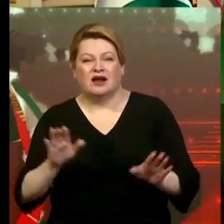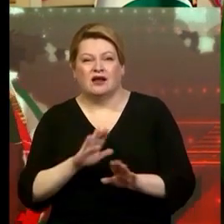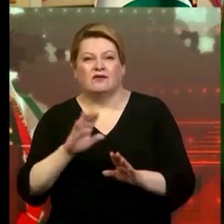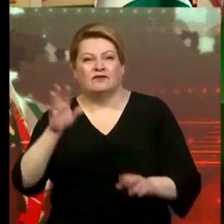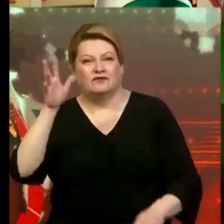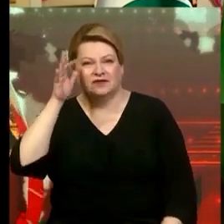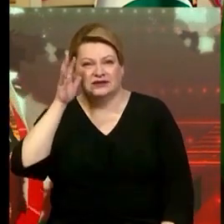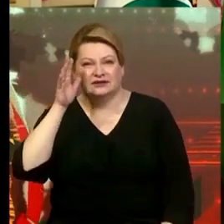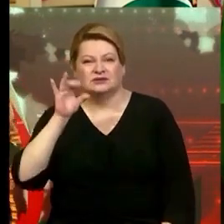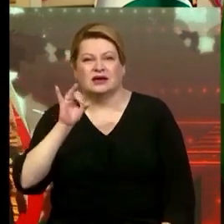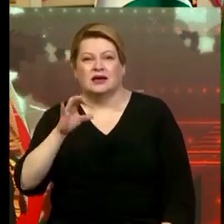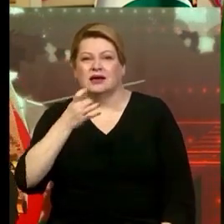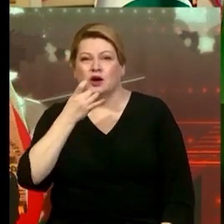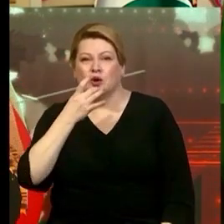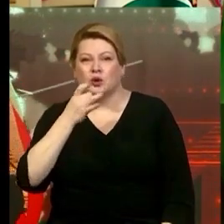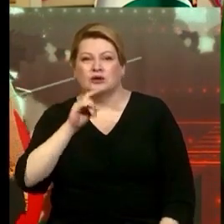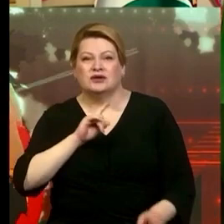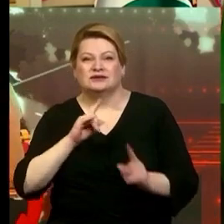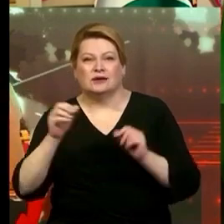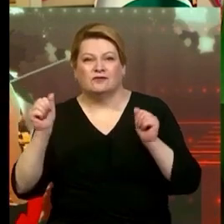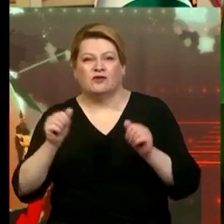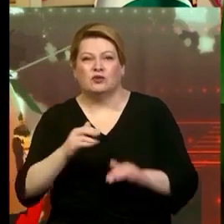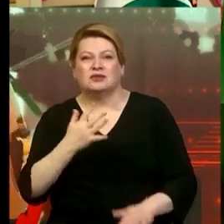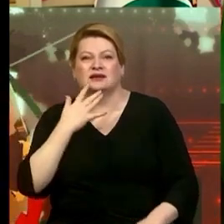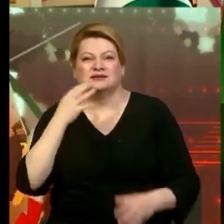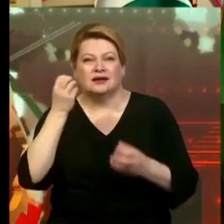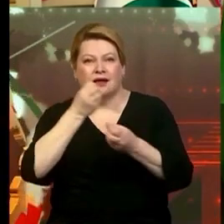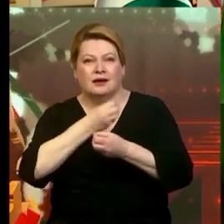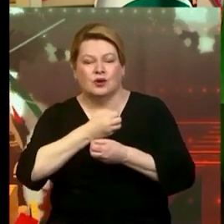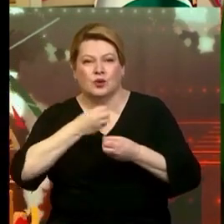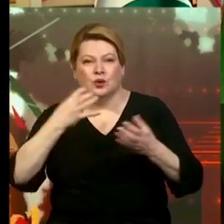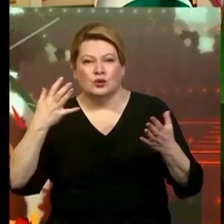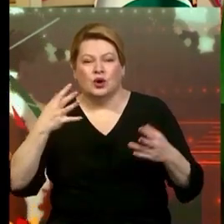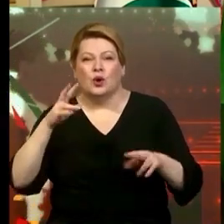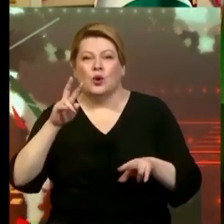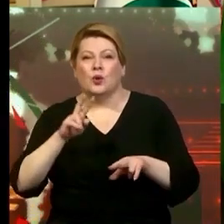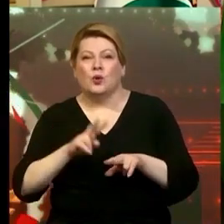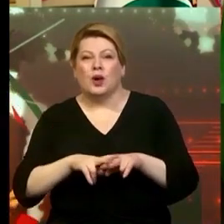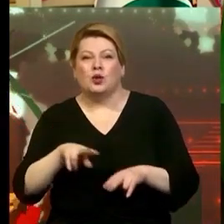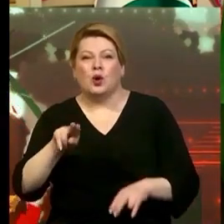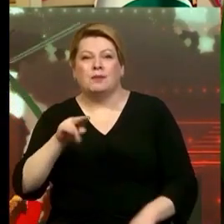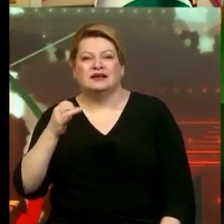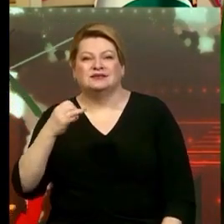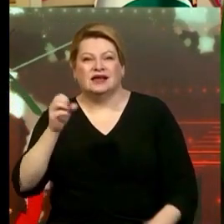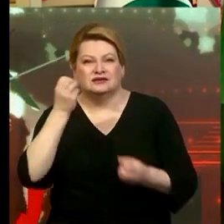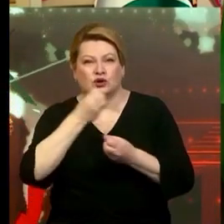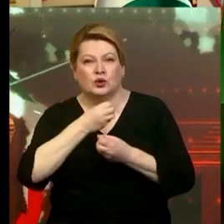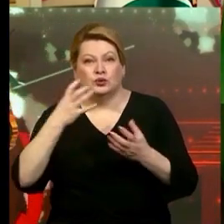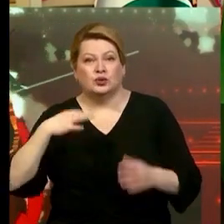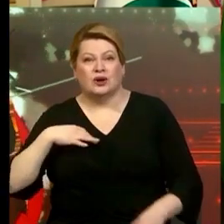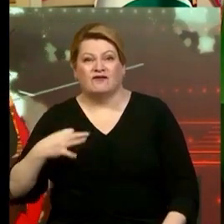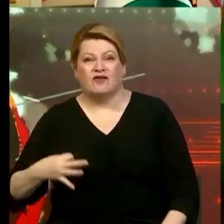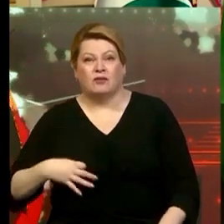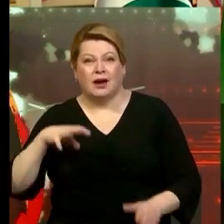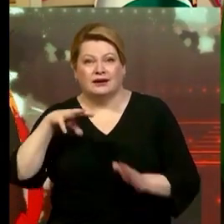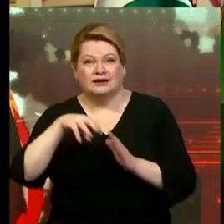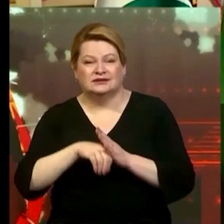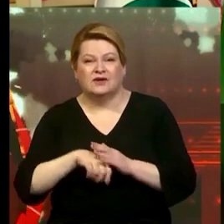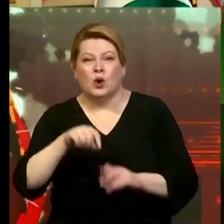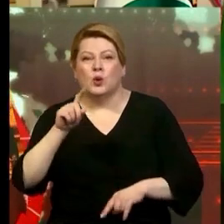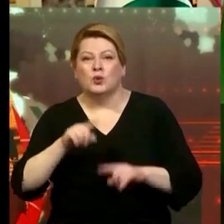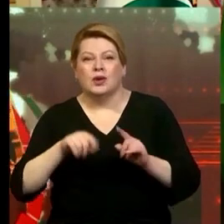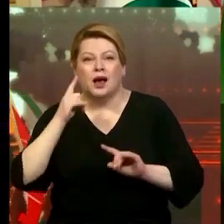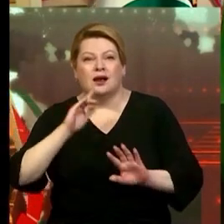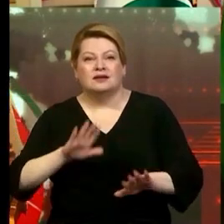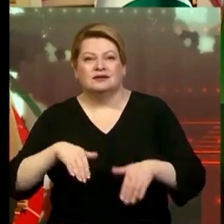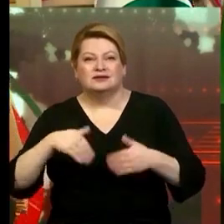в Витебске и Гродненском форуме национальных культур. Уголок пакистанской культуры в Борисове – уникальная